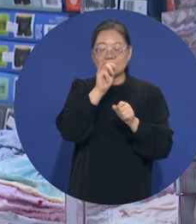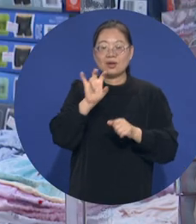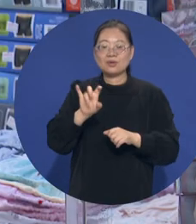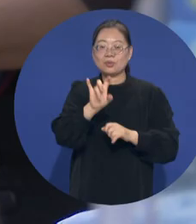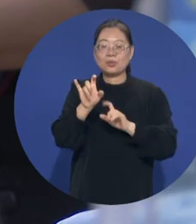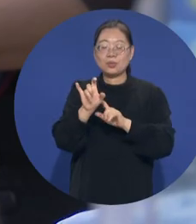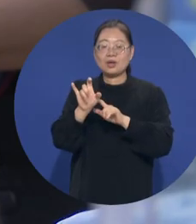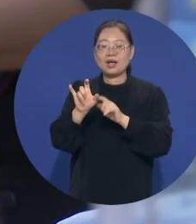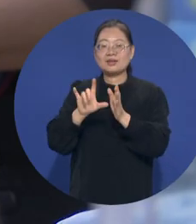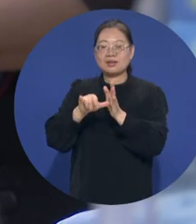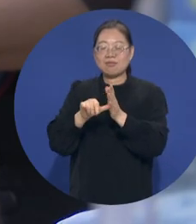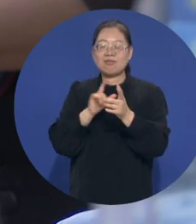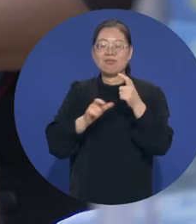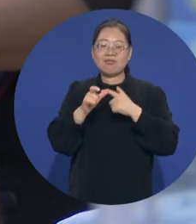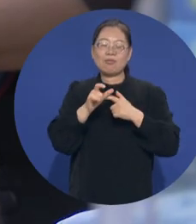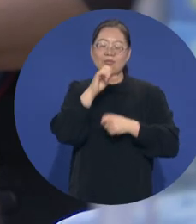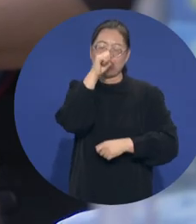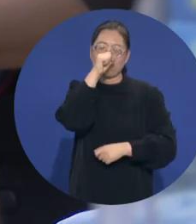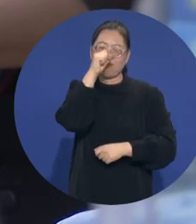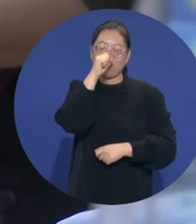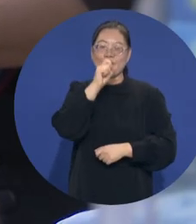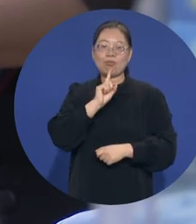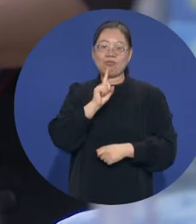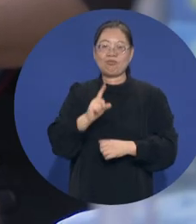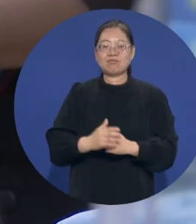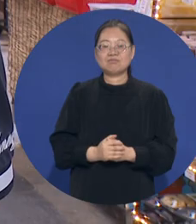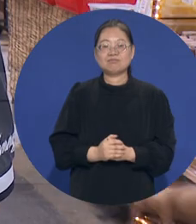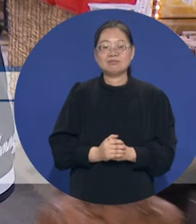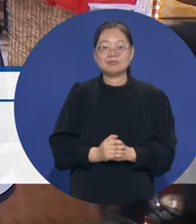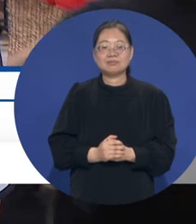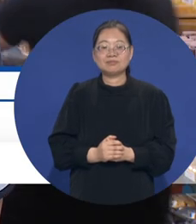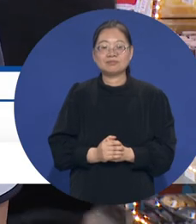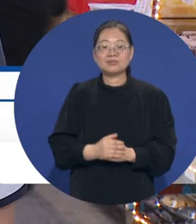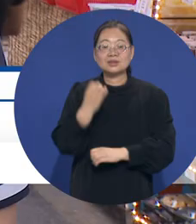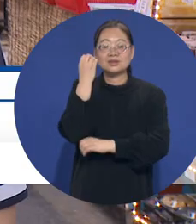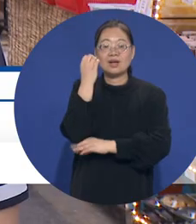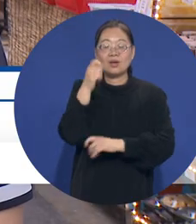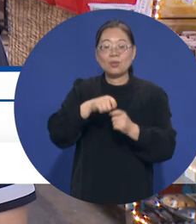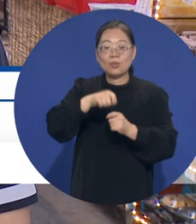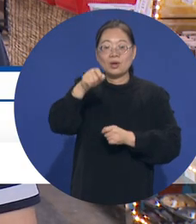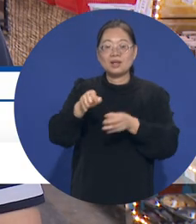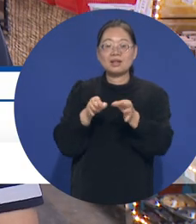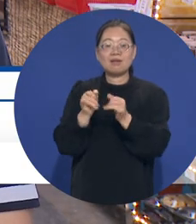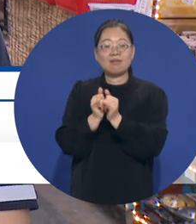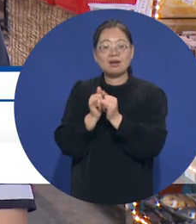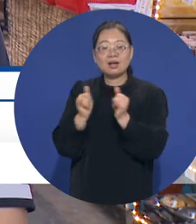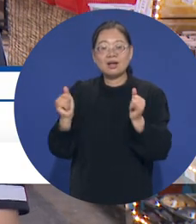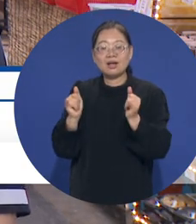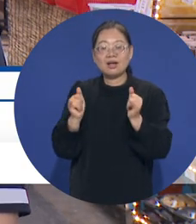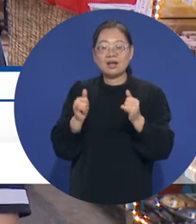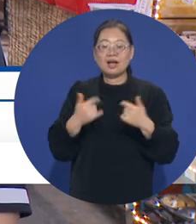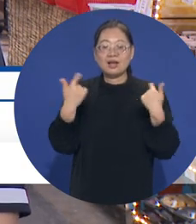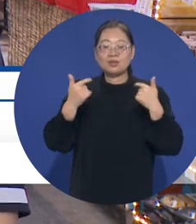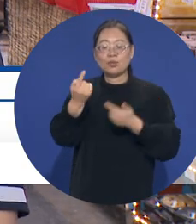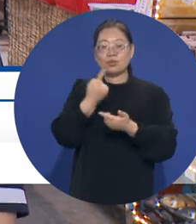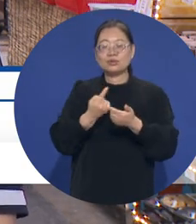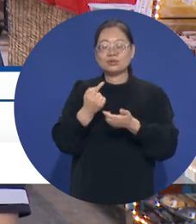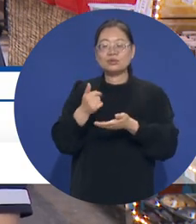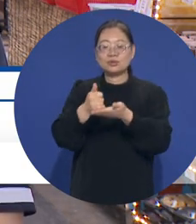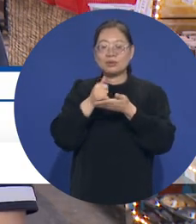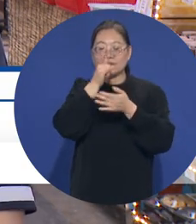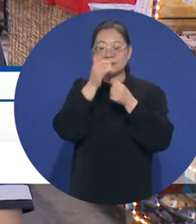코로나19 때가 더 나았다는 볼멘 소리가 나올 정도입니다. 기존에 오래 장사하시던 분들은 단골 손님이 있어서